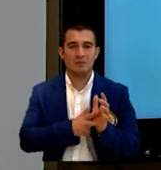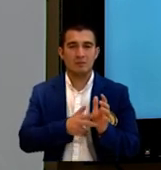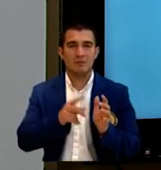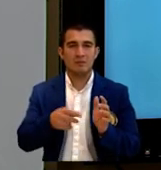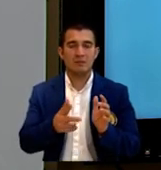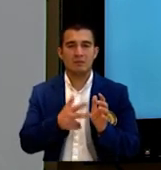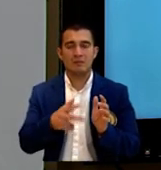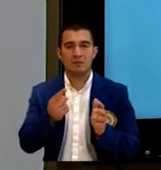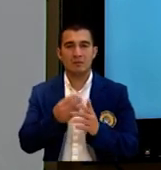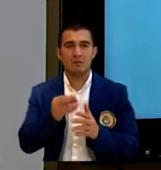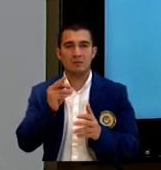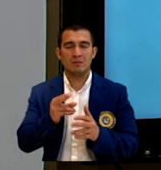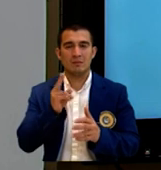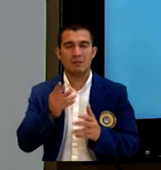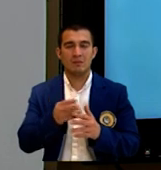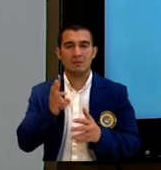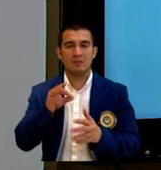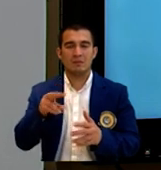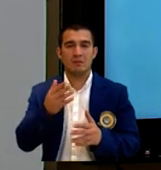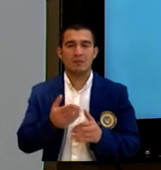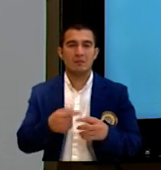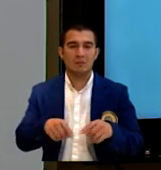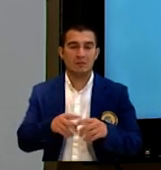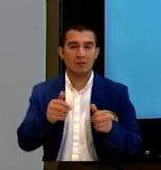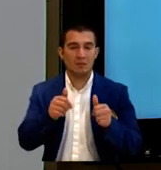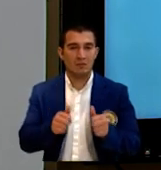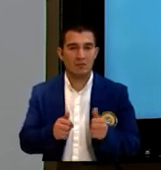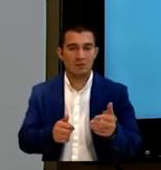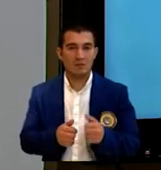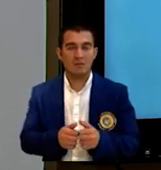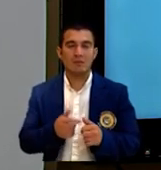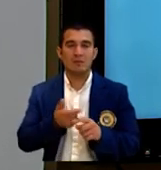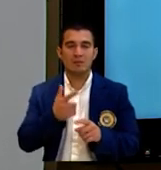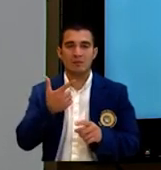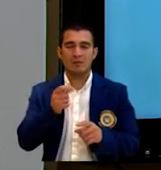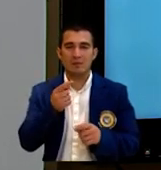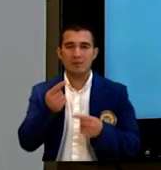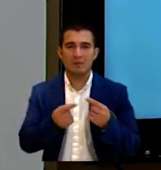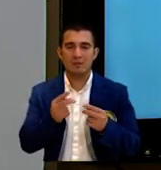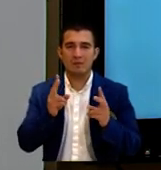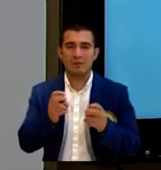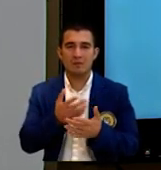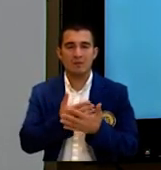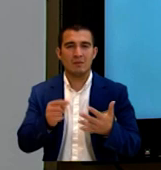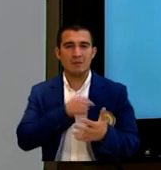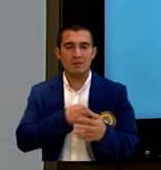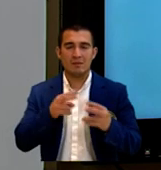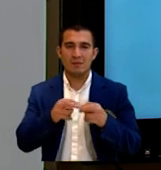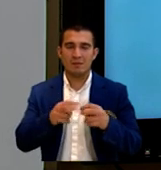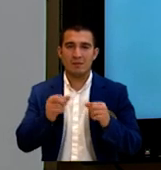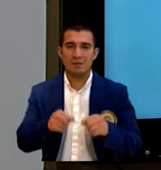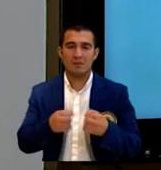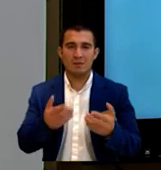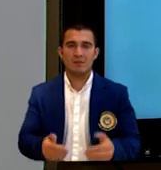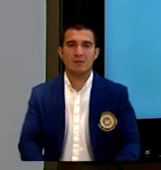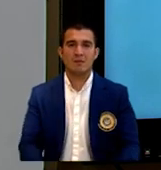joul taqsim kelvin ko'paytirilgan mol. Demak, mana bu formula orqali biz gaz molekulalarining harakat tezligini aniqlashimiz